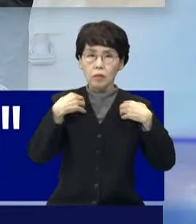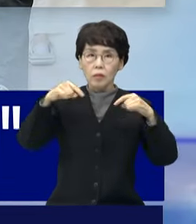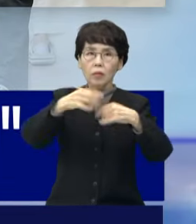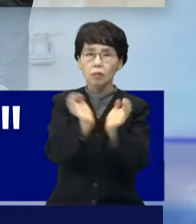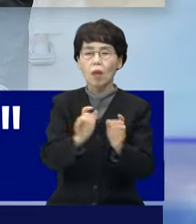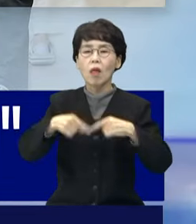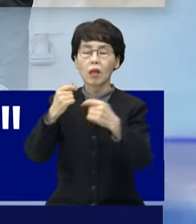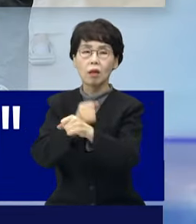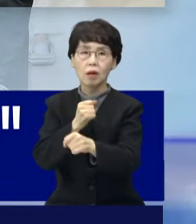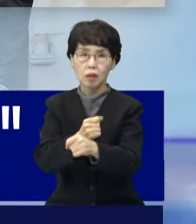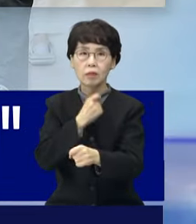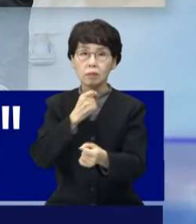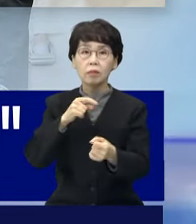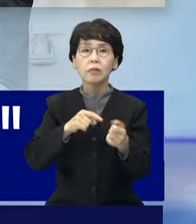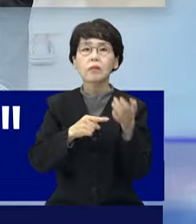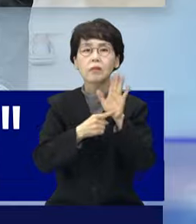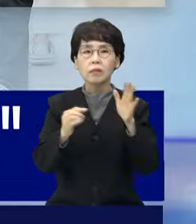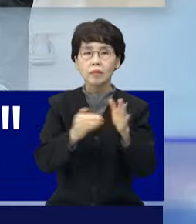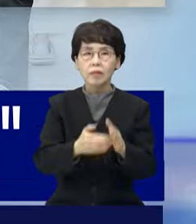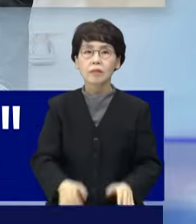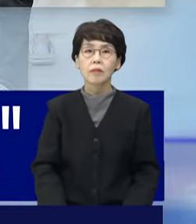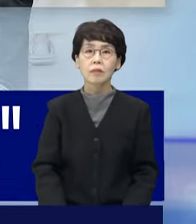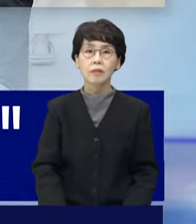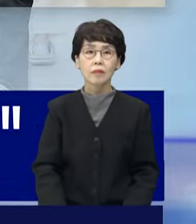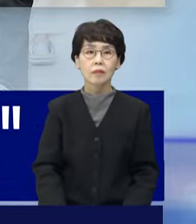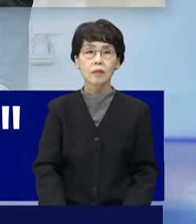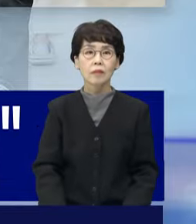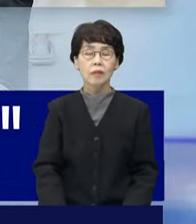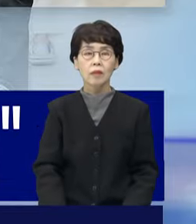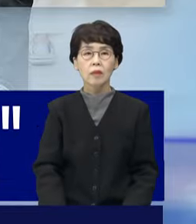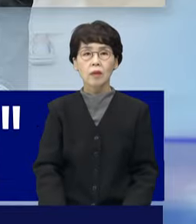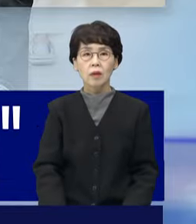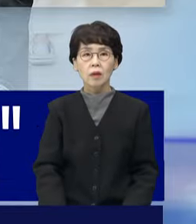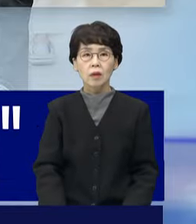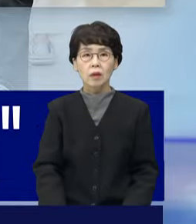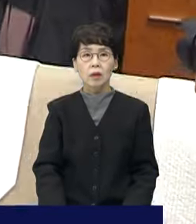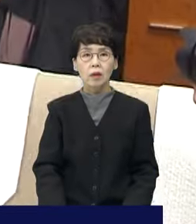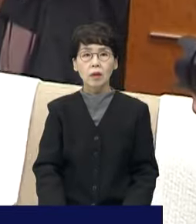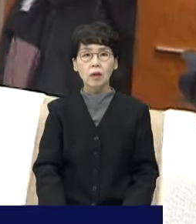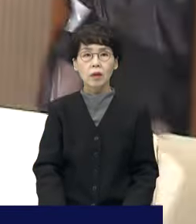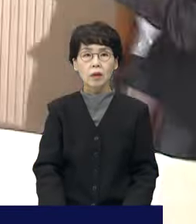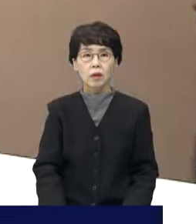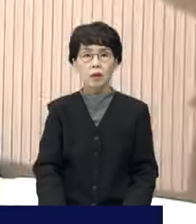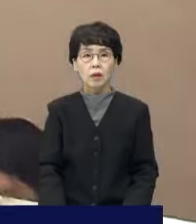참여하겠다는 뜻을 밝혔습니다. 자세한 소식 박하정 기자가 전해드립니다.